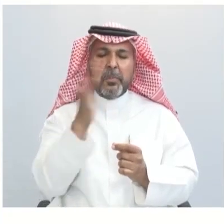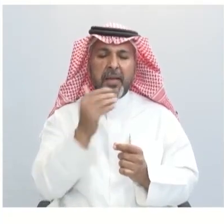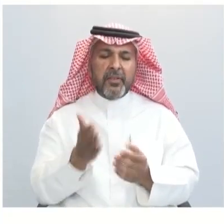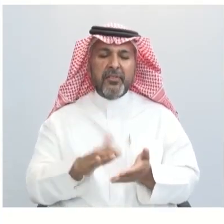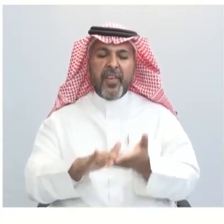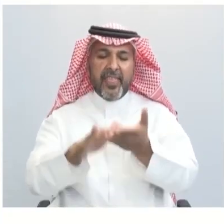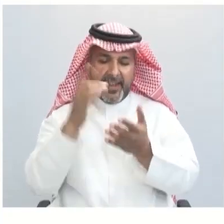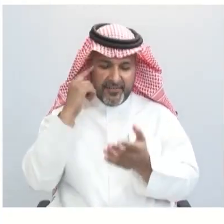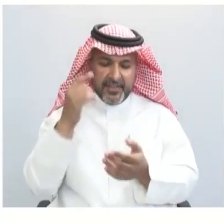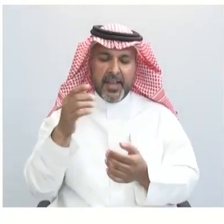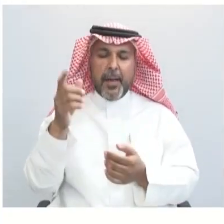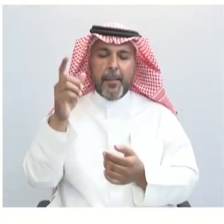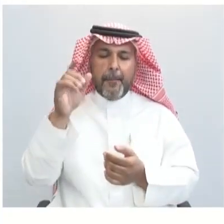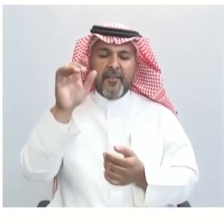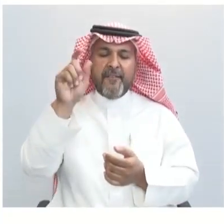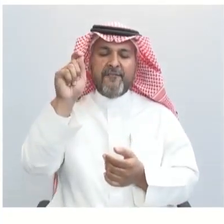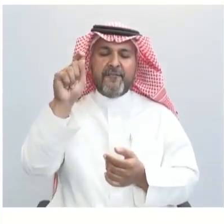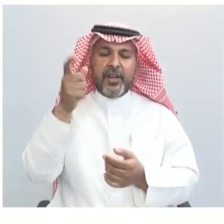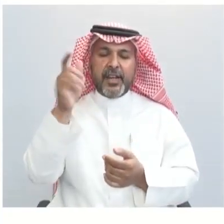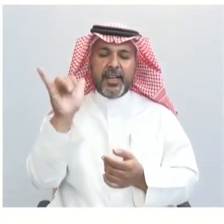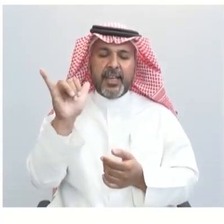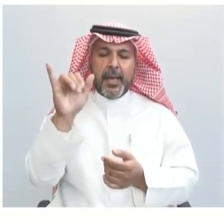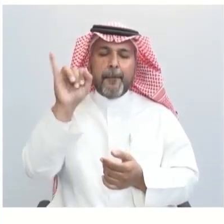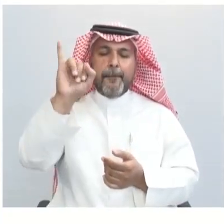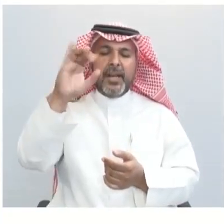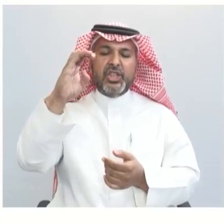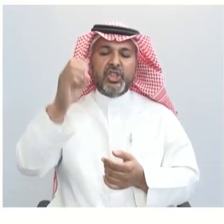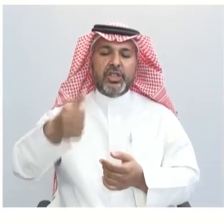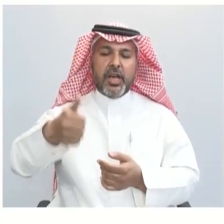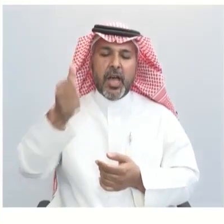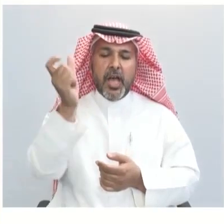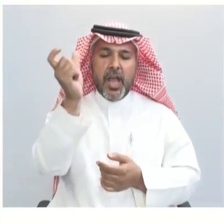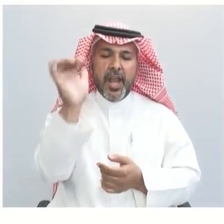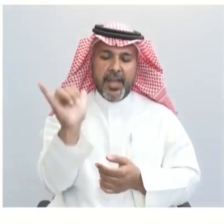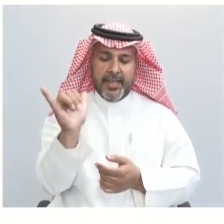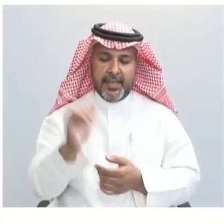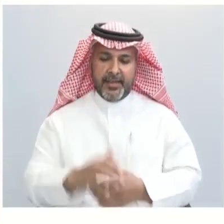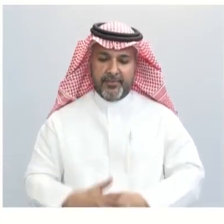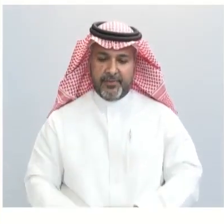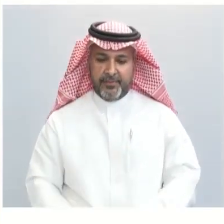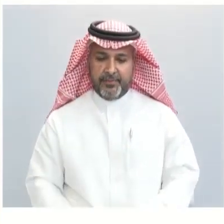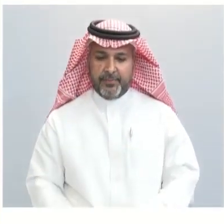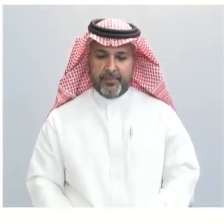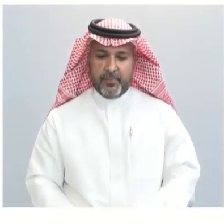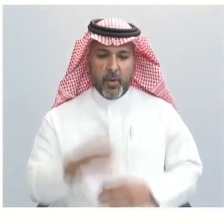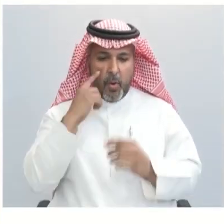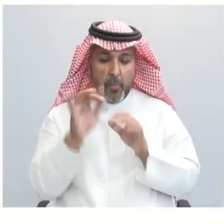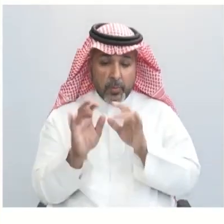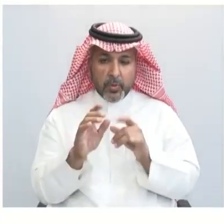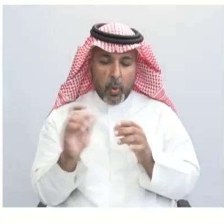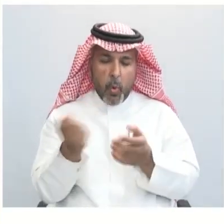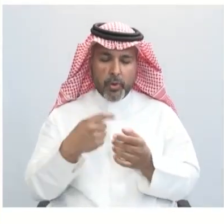بعد ذلك نقوم بتعبئة البيانات الإيميل واليوزر نيم، بالعادة يكون نفس الإيميل والباسورد. احرص أن